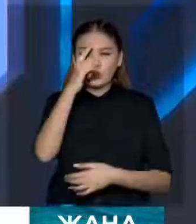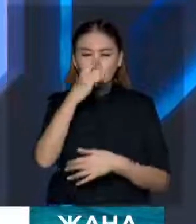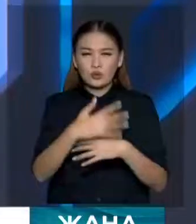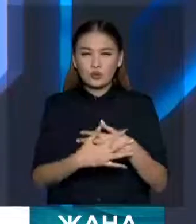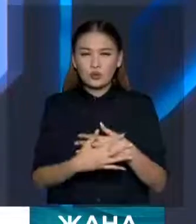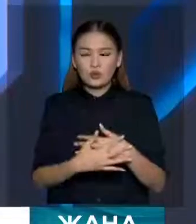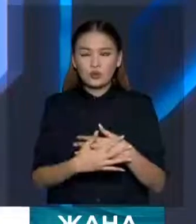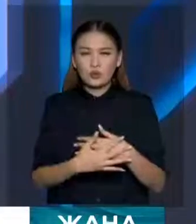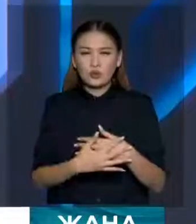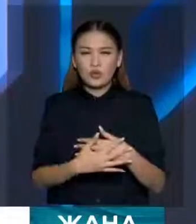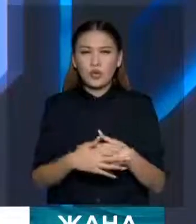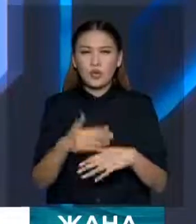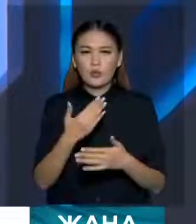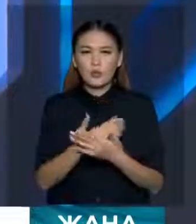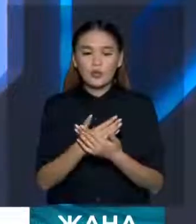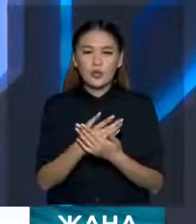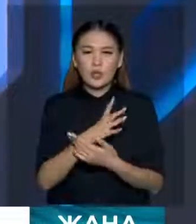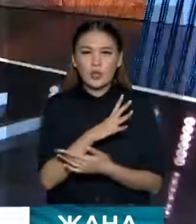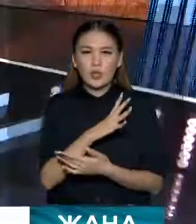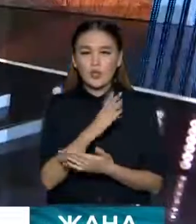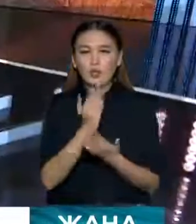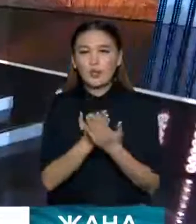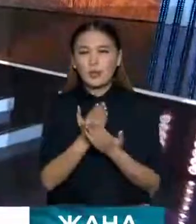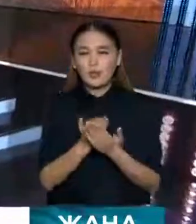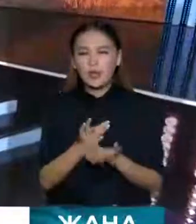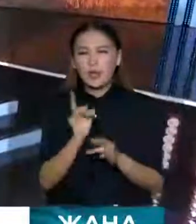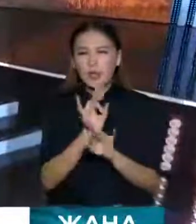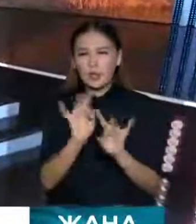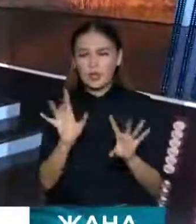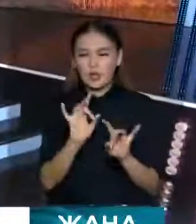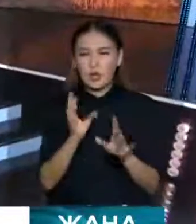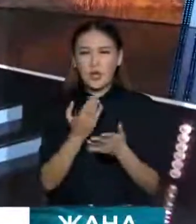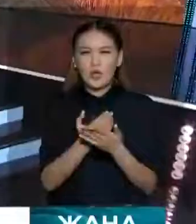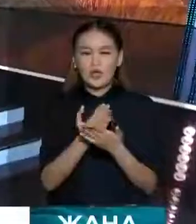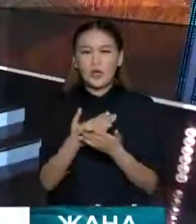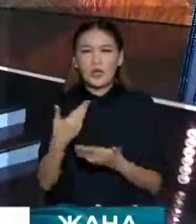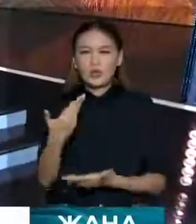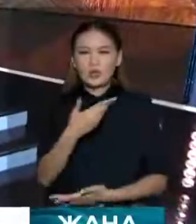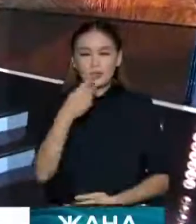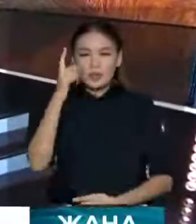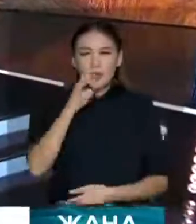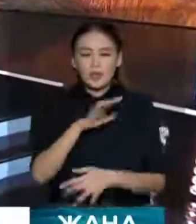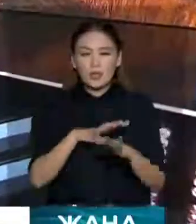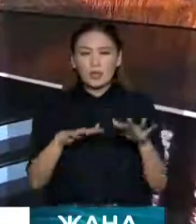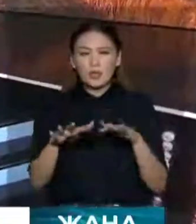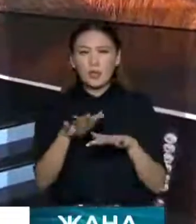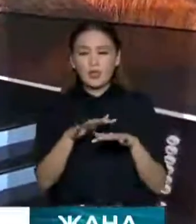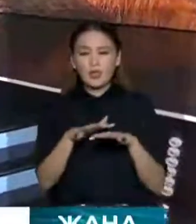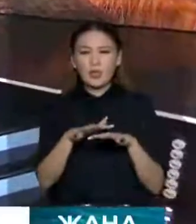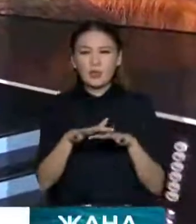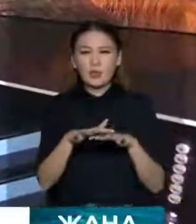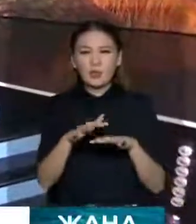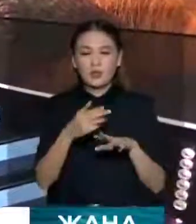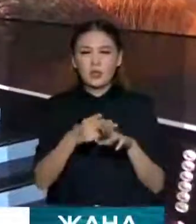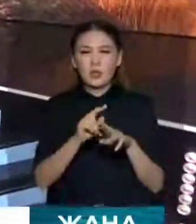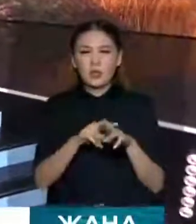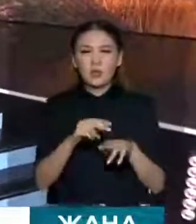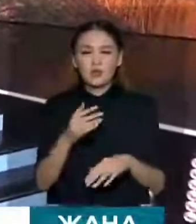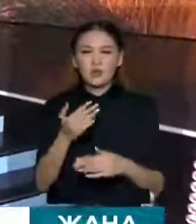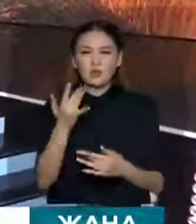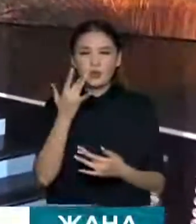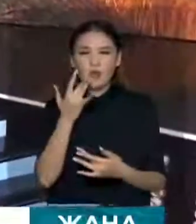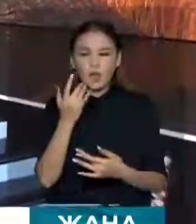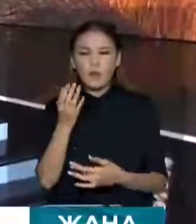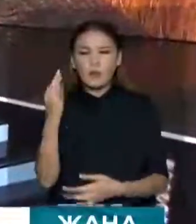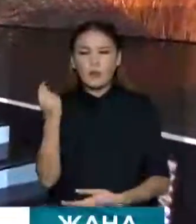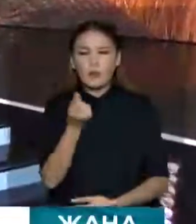болуша мен бірнеше мысал келтірейін. Мысалы, біздің енді өздеріңіз білесіздер, ең негізгі дақылымыз бұл жаздық бидай.